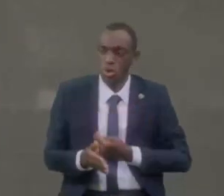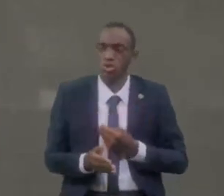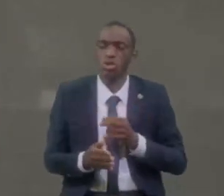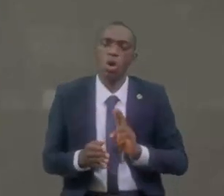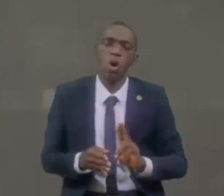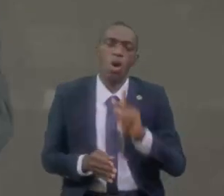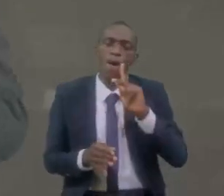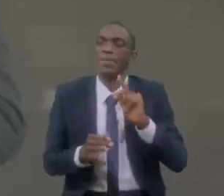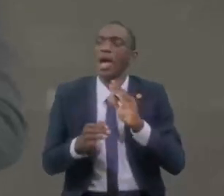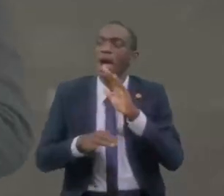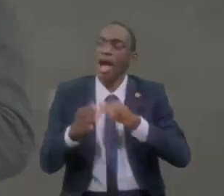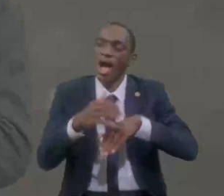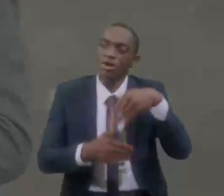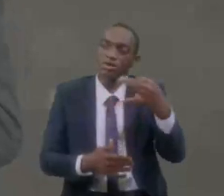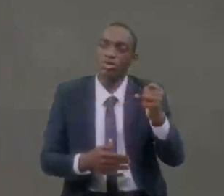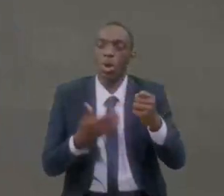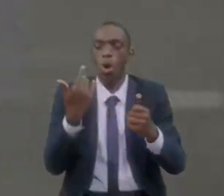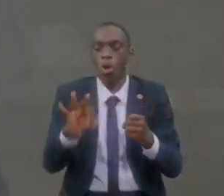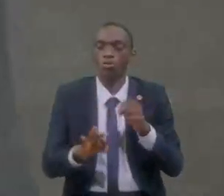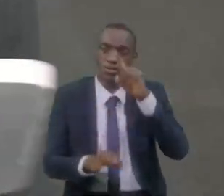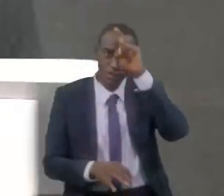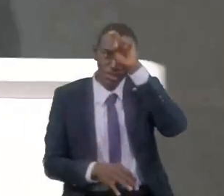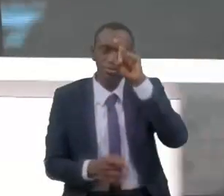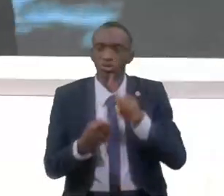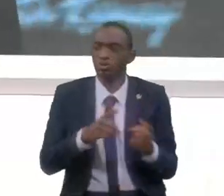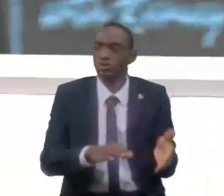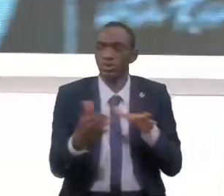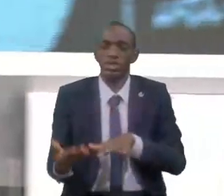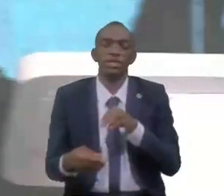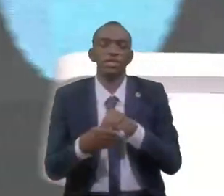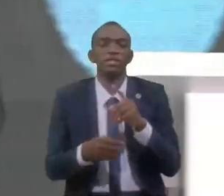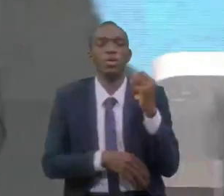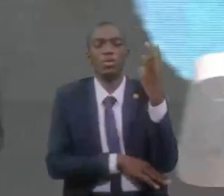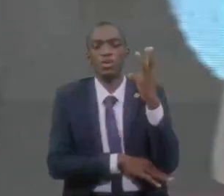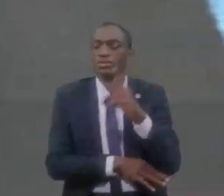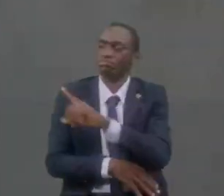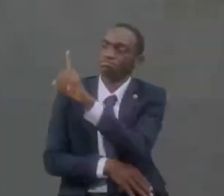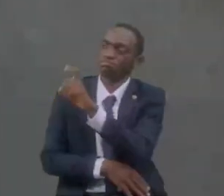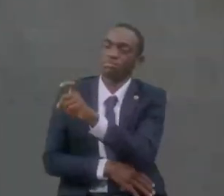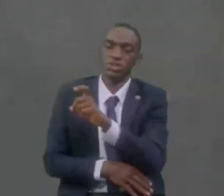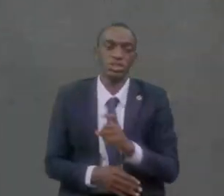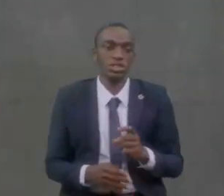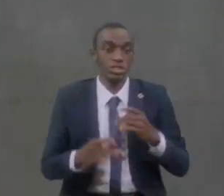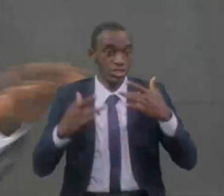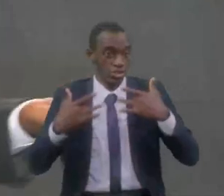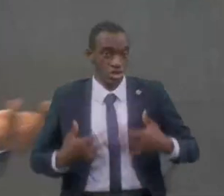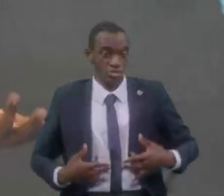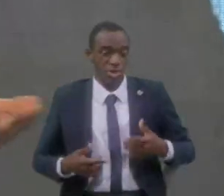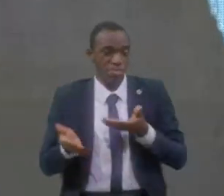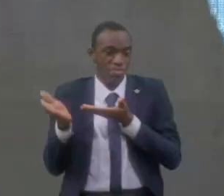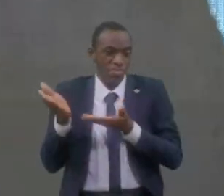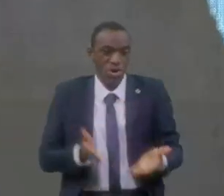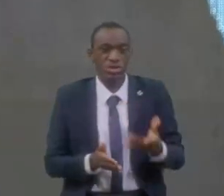Pourquoi nous avez-vous fait monter hors d'Égypte pour que nous mourions dans le désert? Le découragement amène